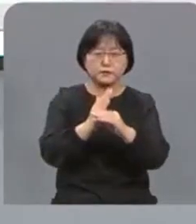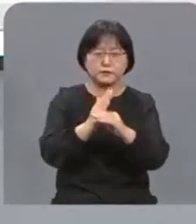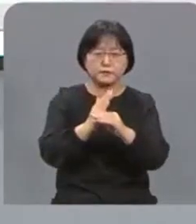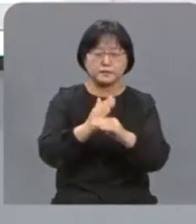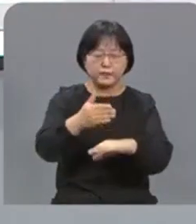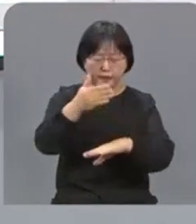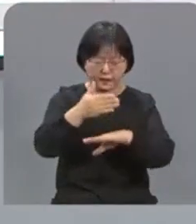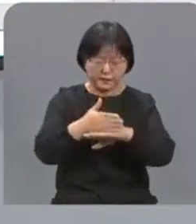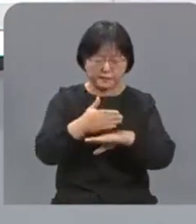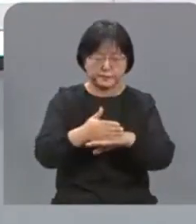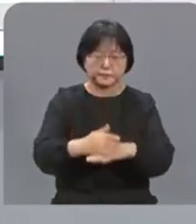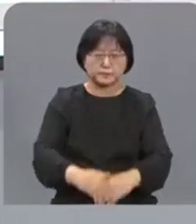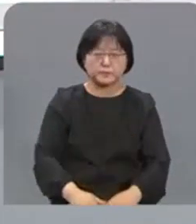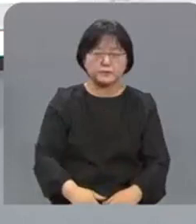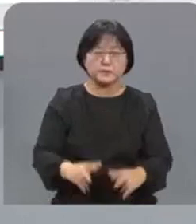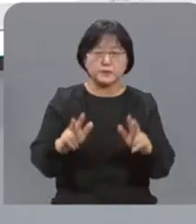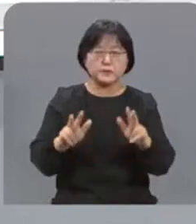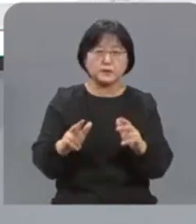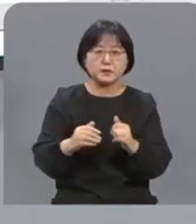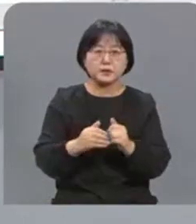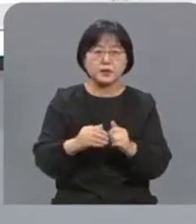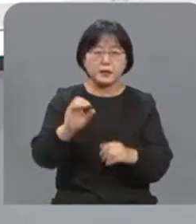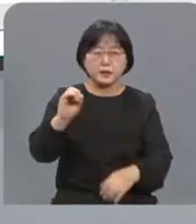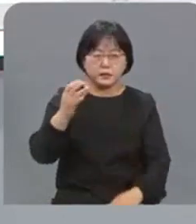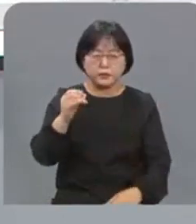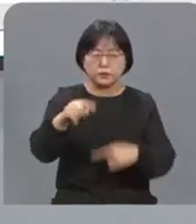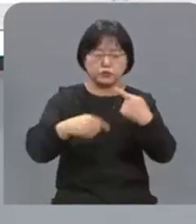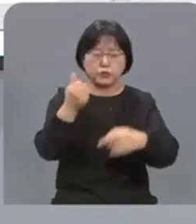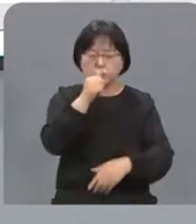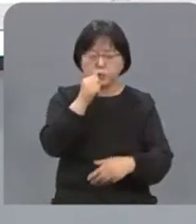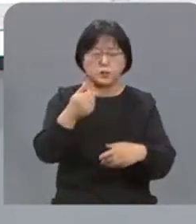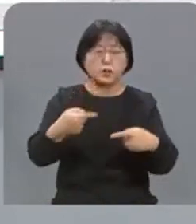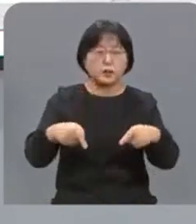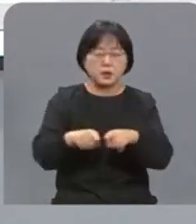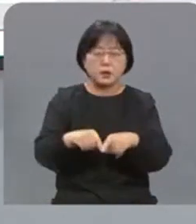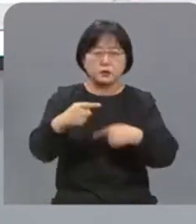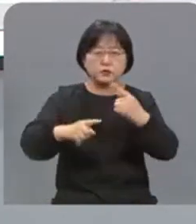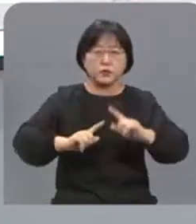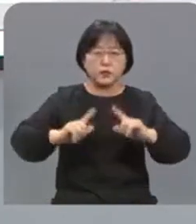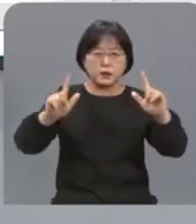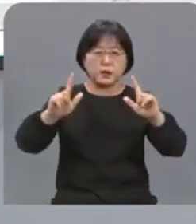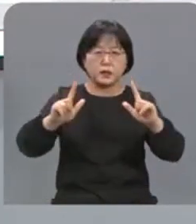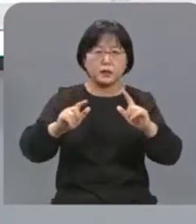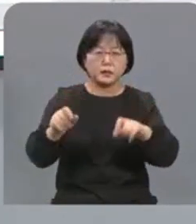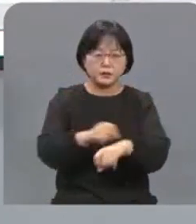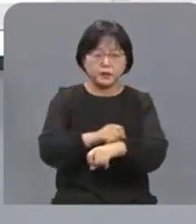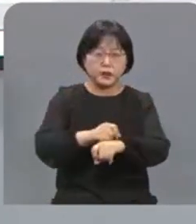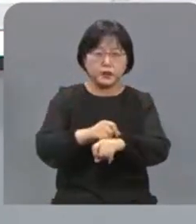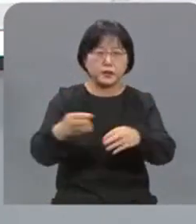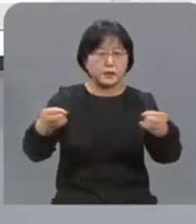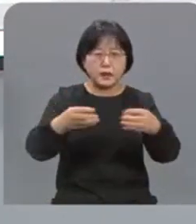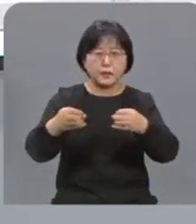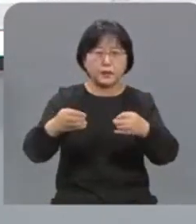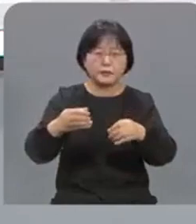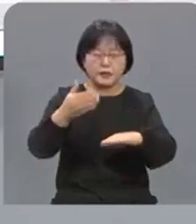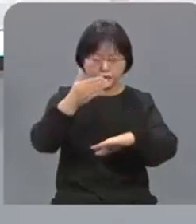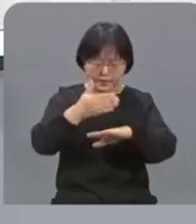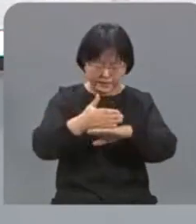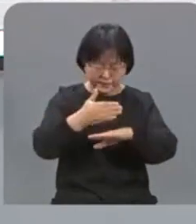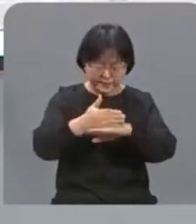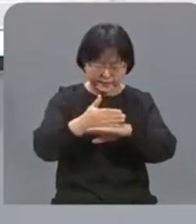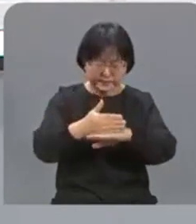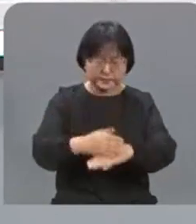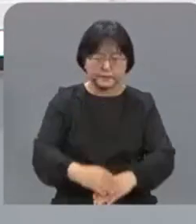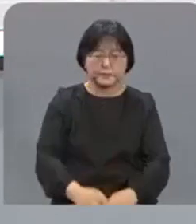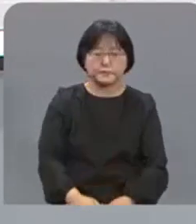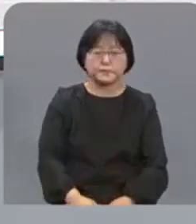정말 감사합니다. 지금까지 김지용 수어통역사와 함께 수어의 날 맞이해서 특별한 시간 가졌습니다. 오늘 고맙습니다.